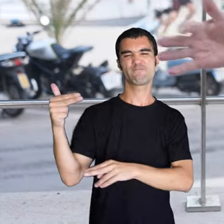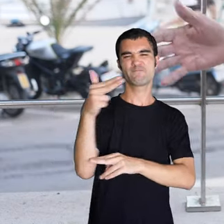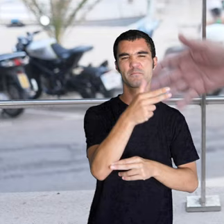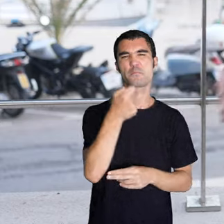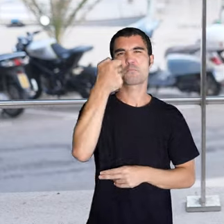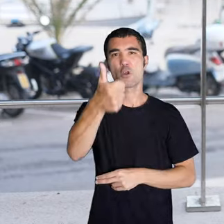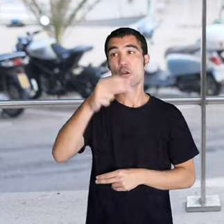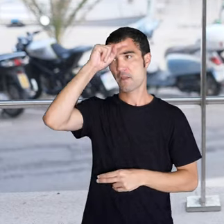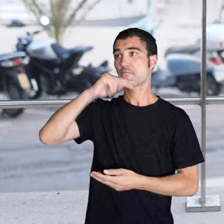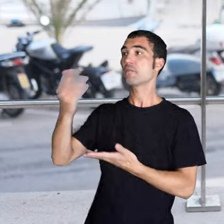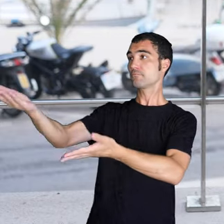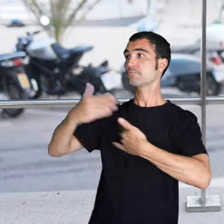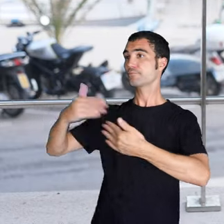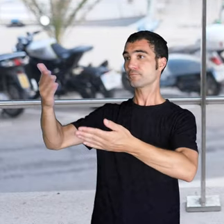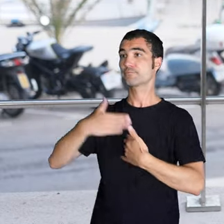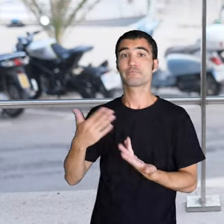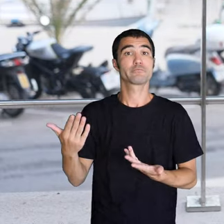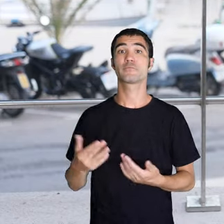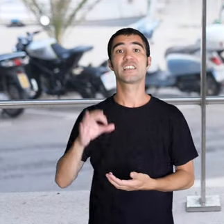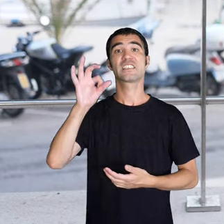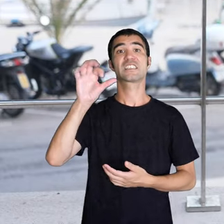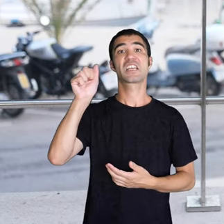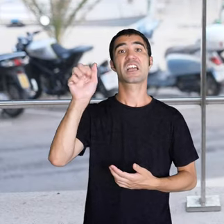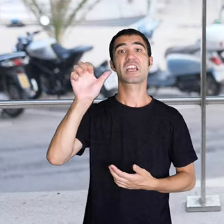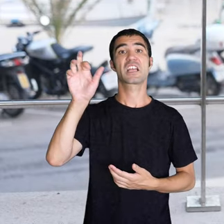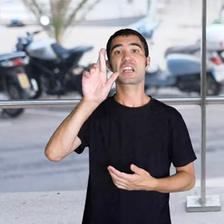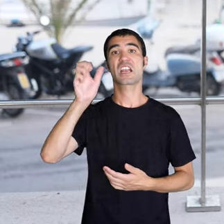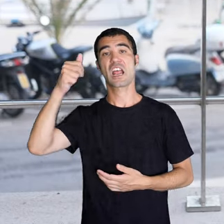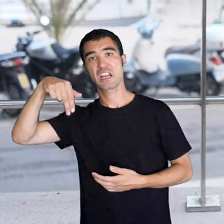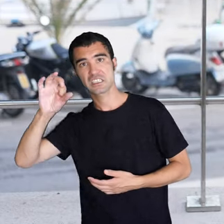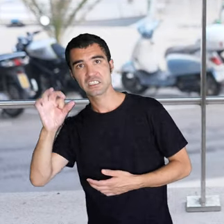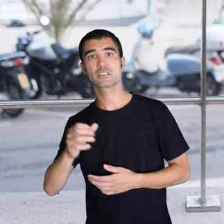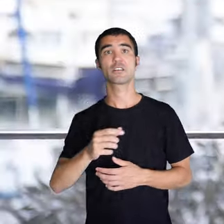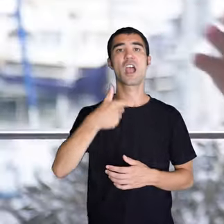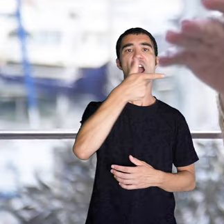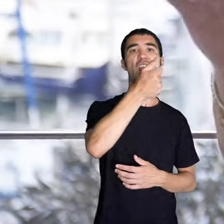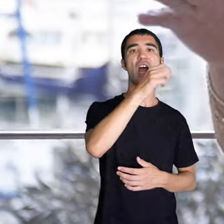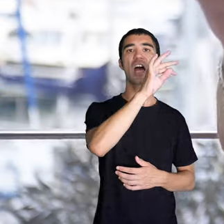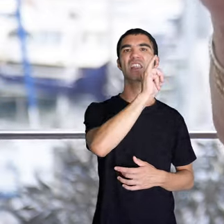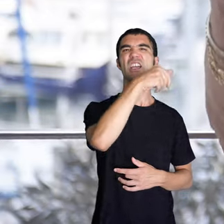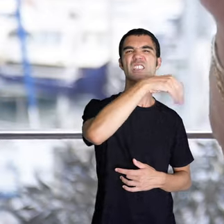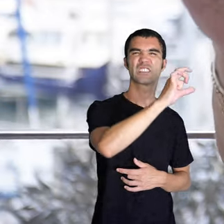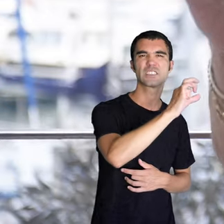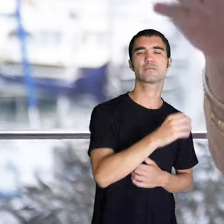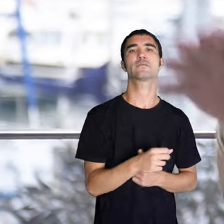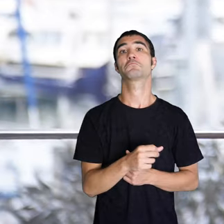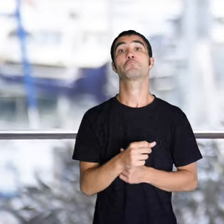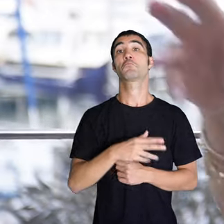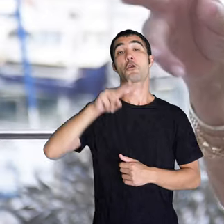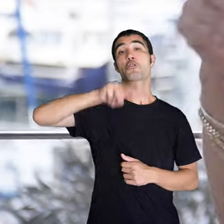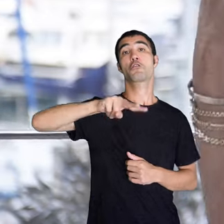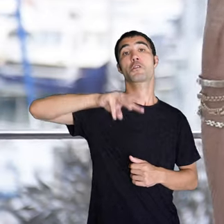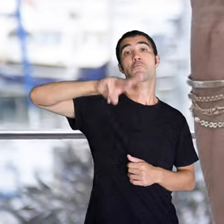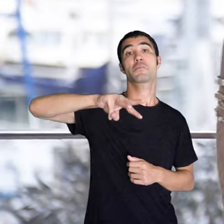agafava mon pare agafava un cassó de serrans, un parell de gatins cada dos o tres